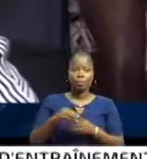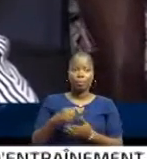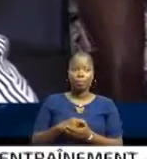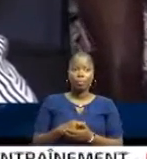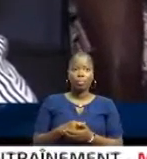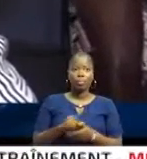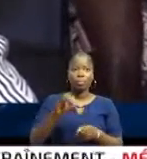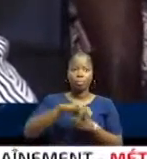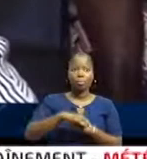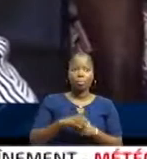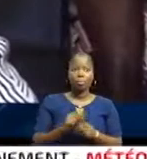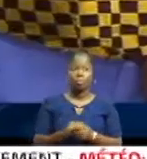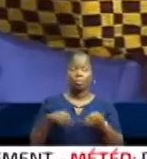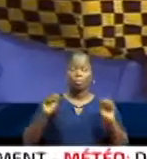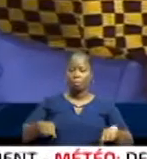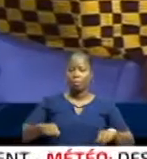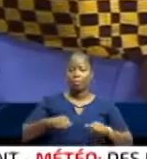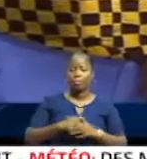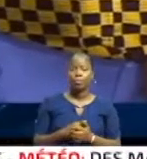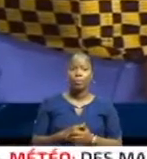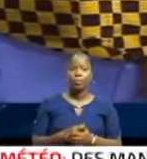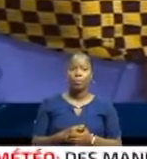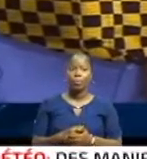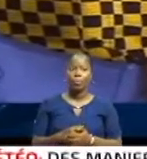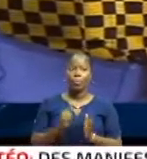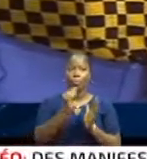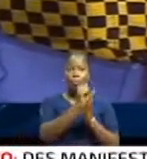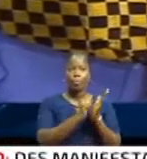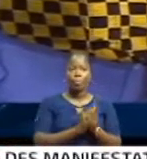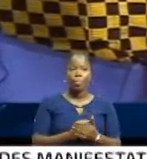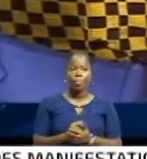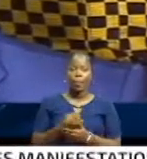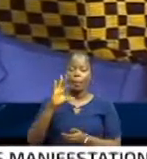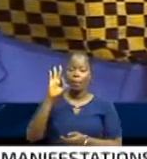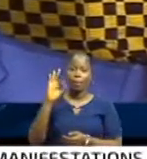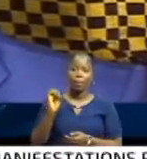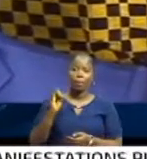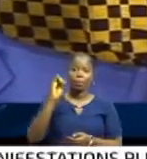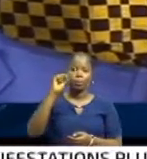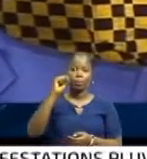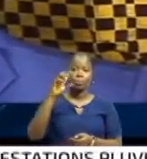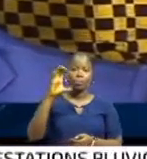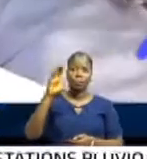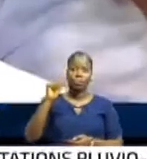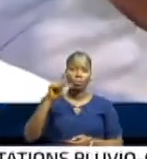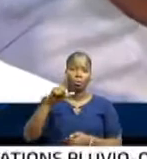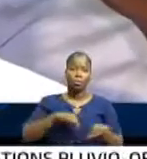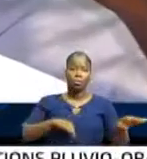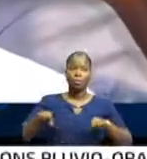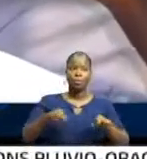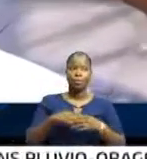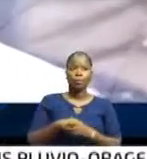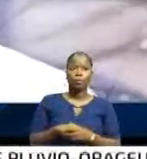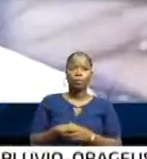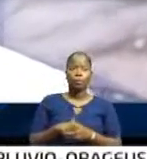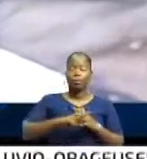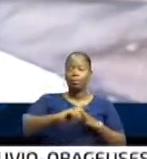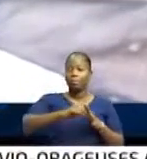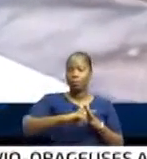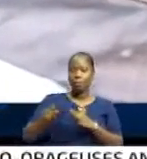pour discréditer l'administration 10 terre sénégalaise même faire fuir certains des messieurs